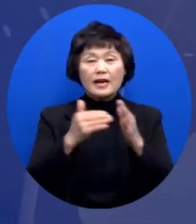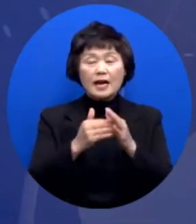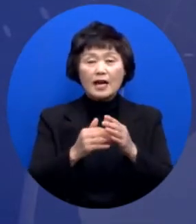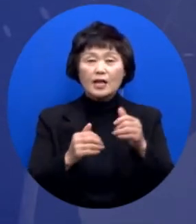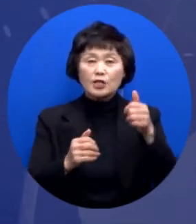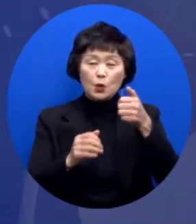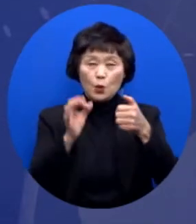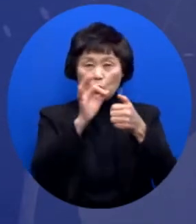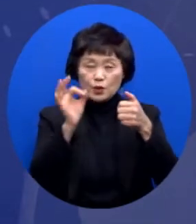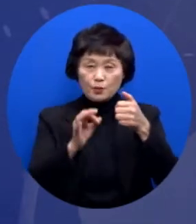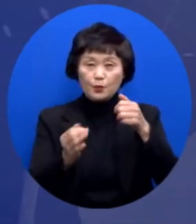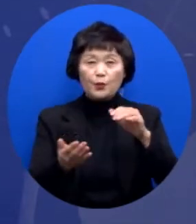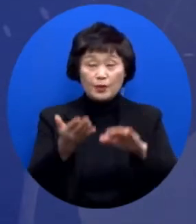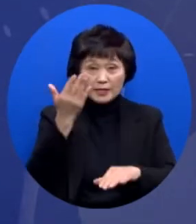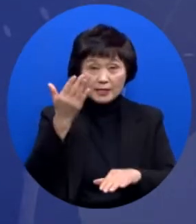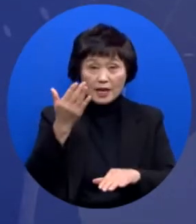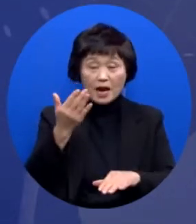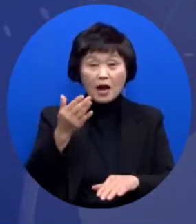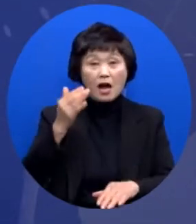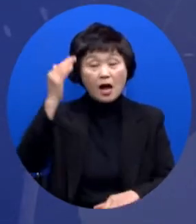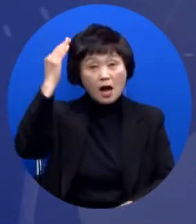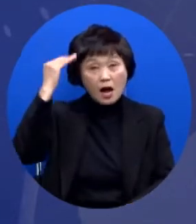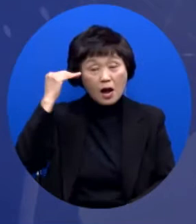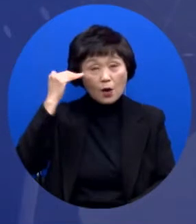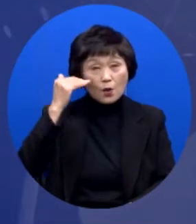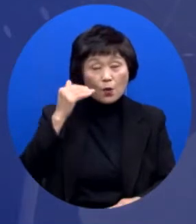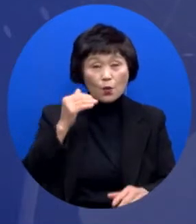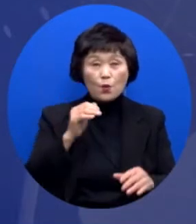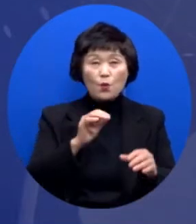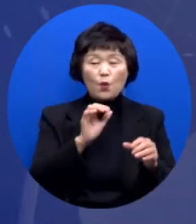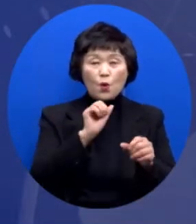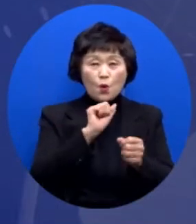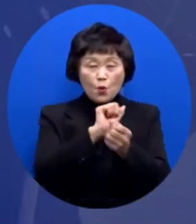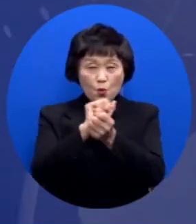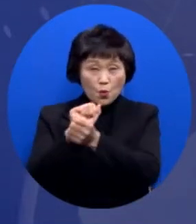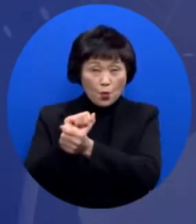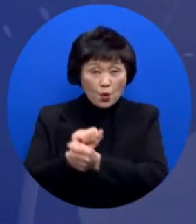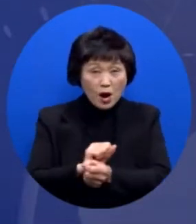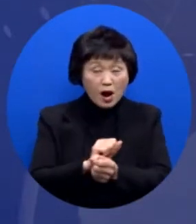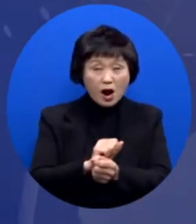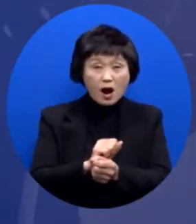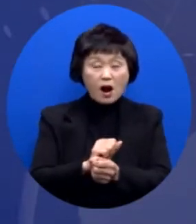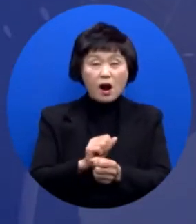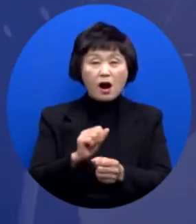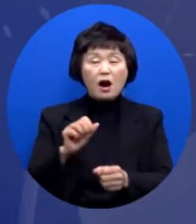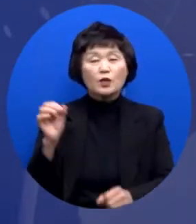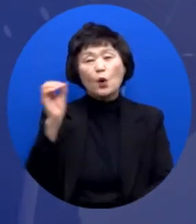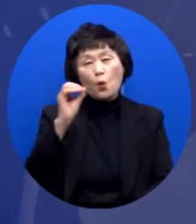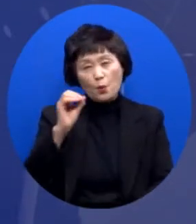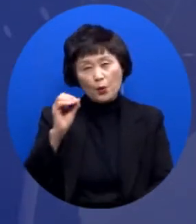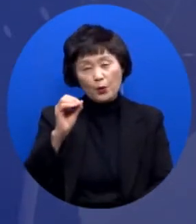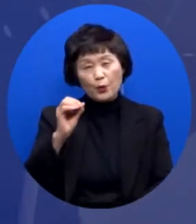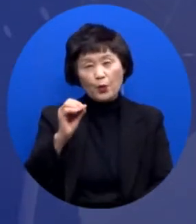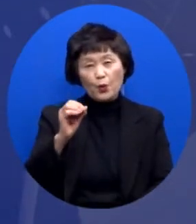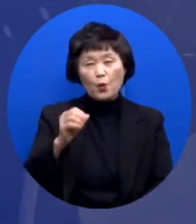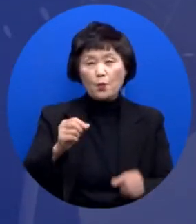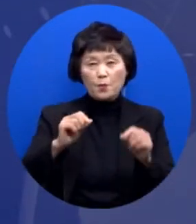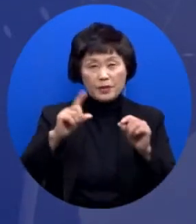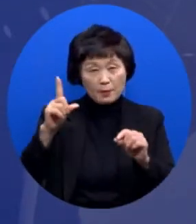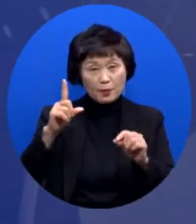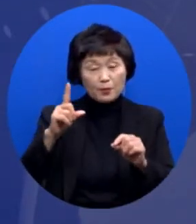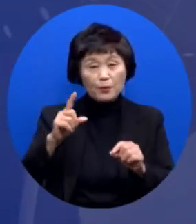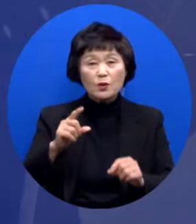이는 놈이 그런 변이가 국내 코로나 이고 바이러스의 우 세종이 됐다는 얘기 입니당 문제는 5 미크론 증가 수치가 심상치 않다